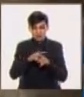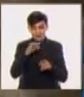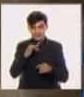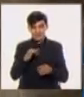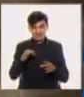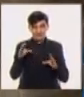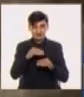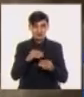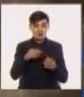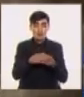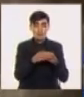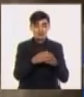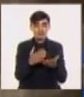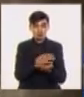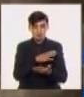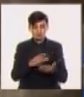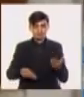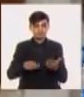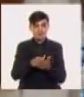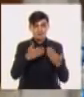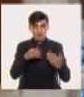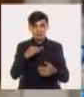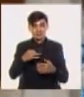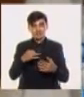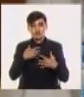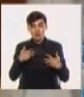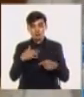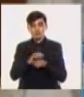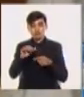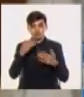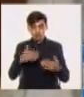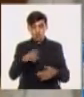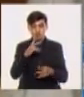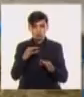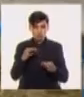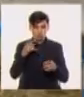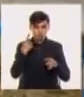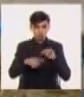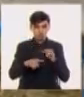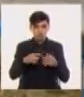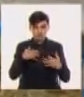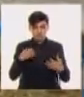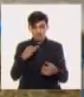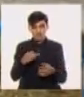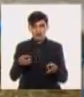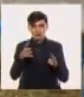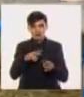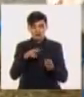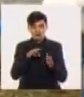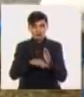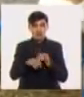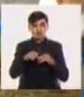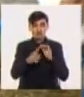Сельхозпроизводители нашли там компанию, перечислили деньги. Кому-то скот доставили, но совсем не племенной. Часть осталась ни с чем.